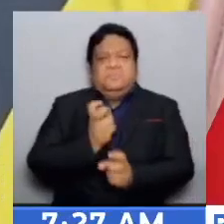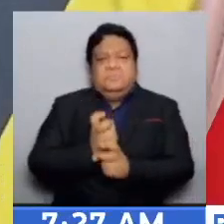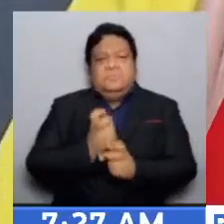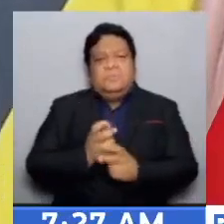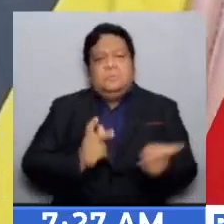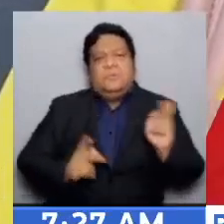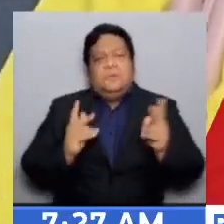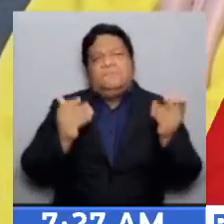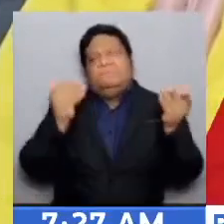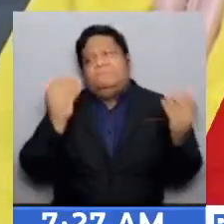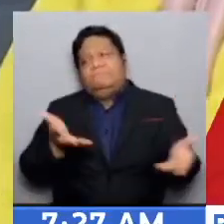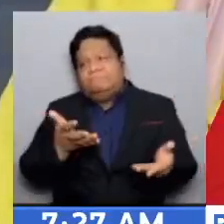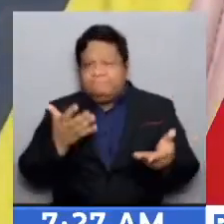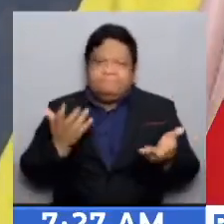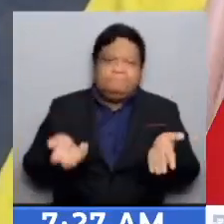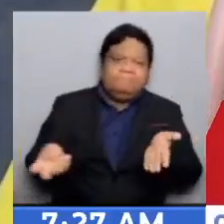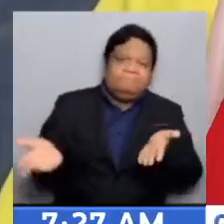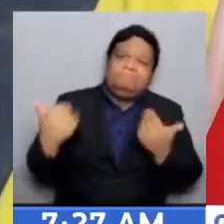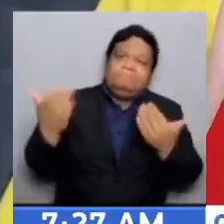kahit tayuan.